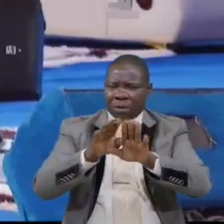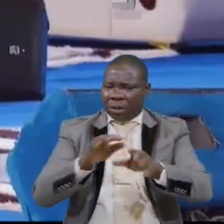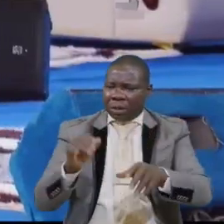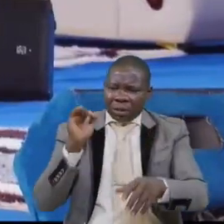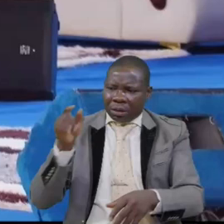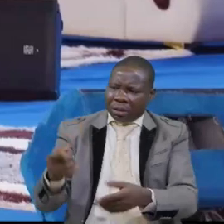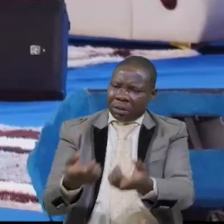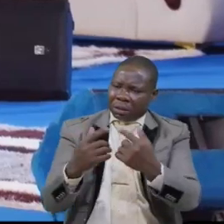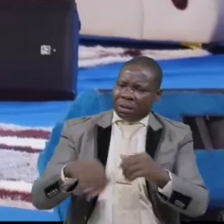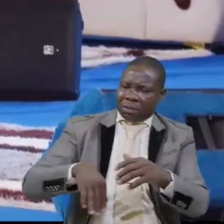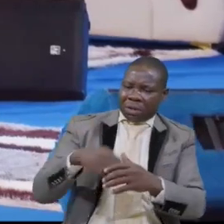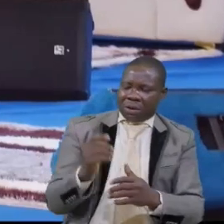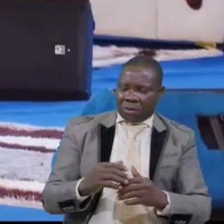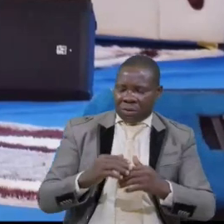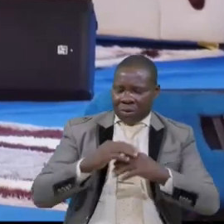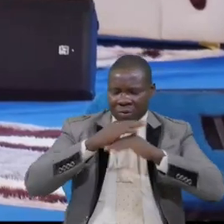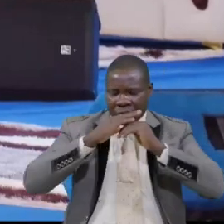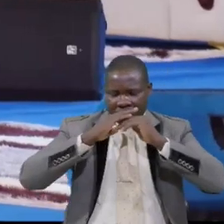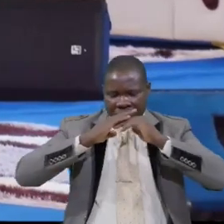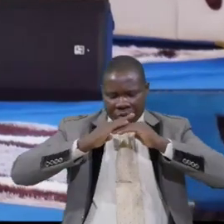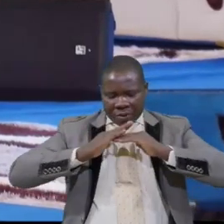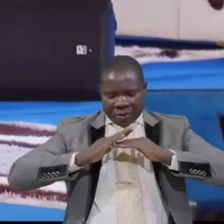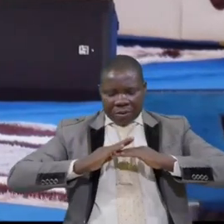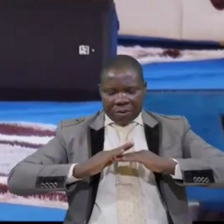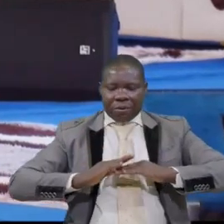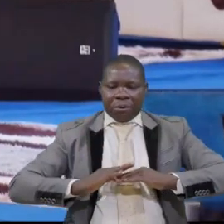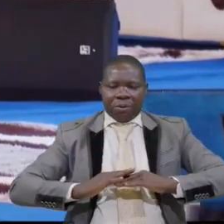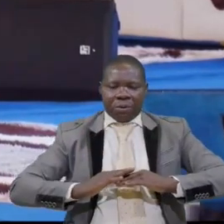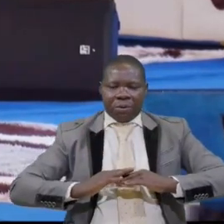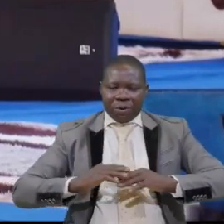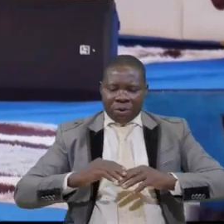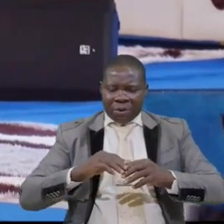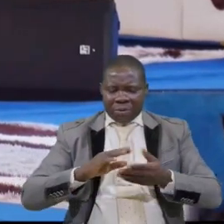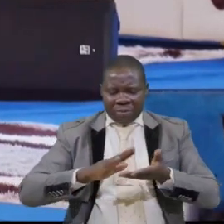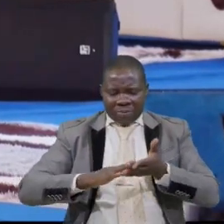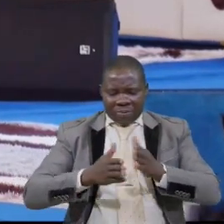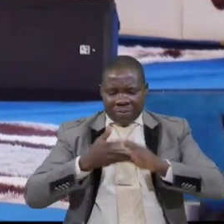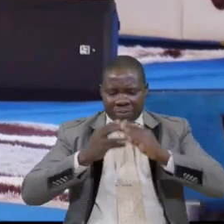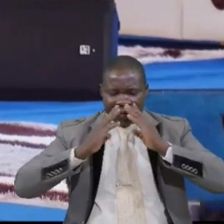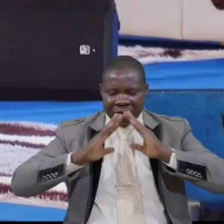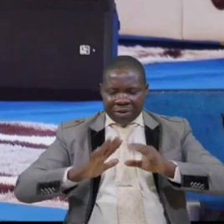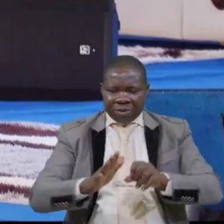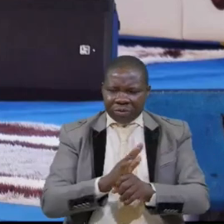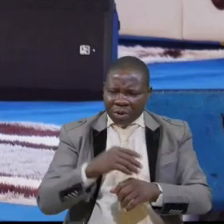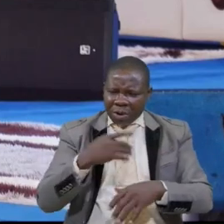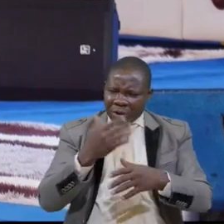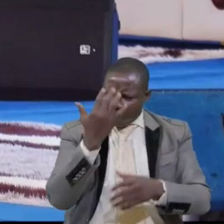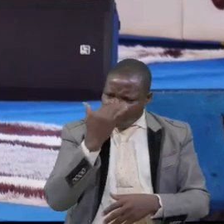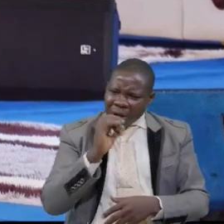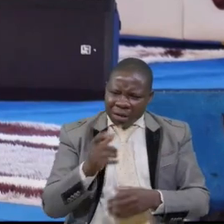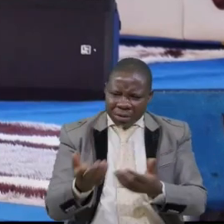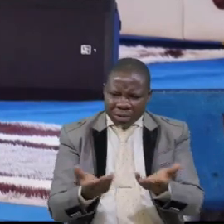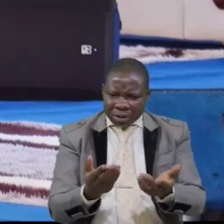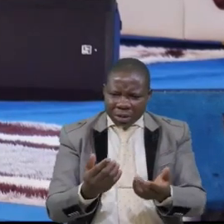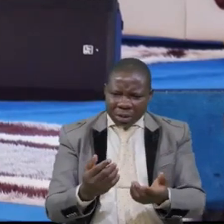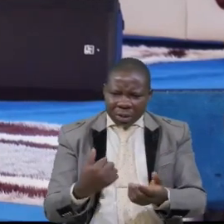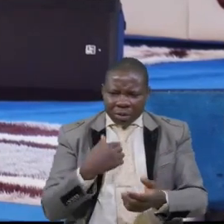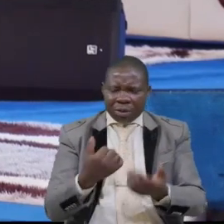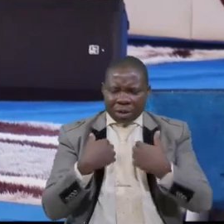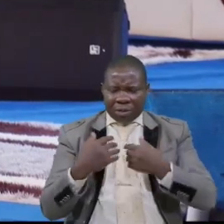calme tranquille composé il a dit que qu'est-ce que vous êtes venu faire nous sommes venus couter V couper vos